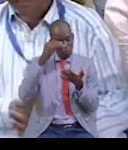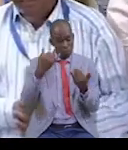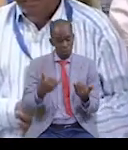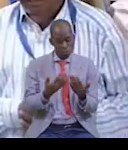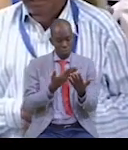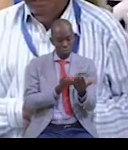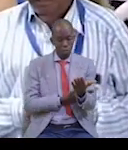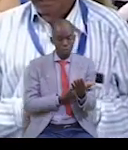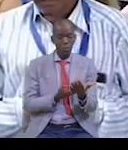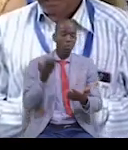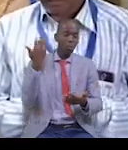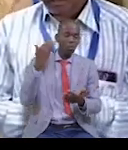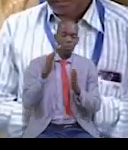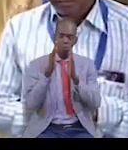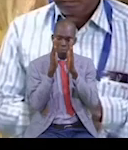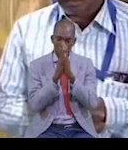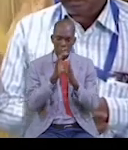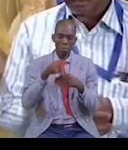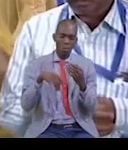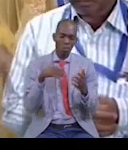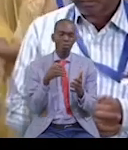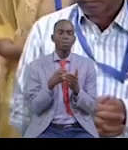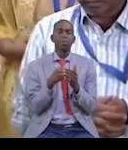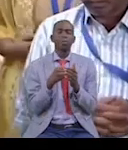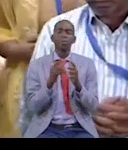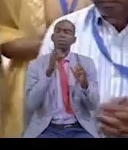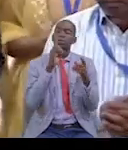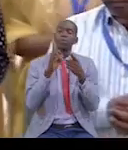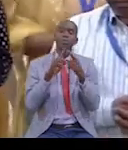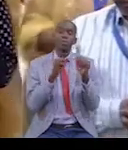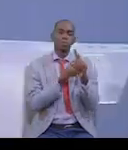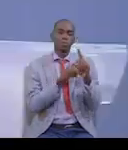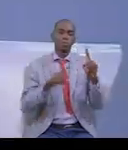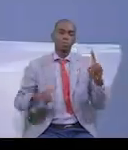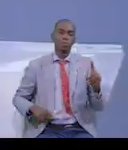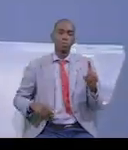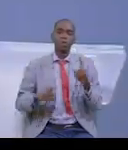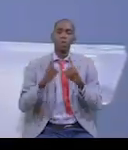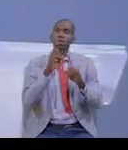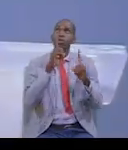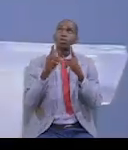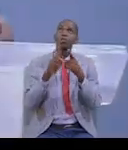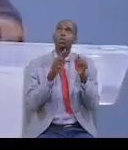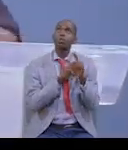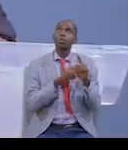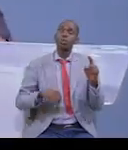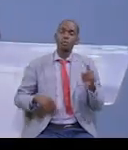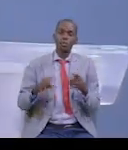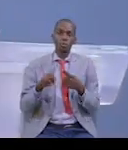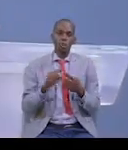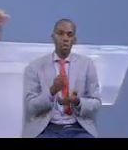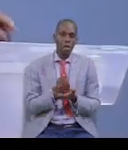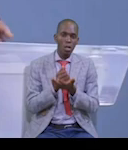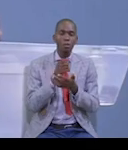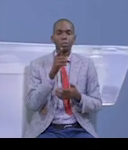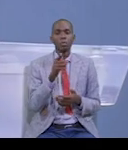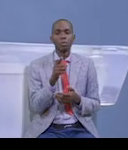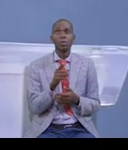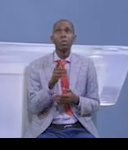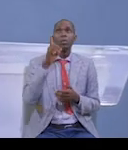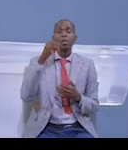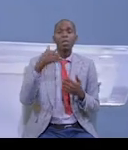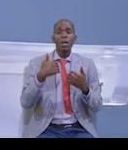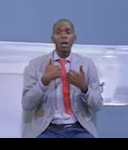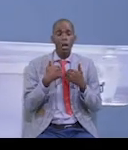ప్రార్థించండి. Pray. ప్రార్థించండి. Tell the Lord. ప్రభుతో చెప్పండి. Tell the Lord. ప్రభుతో చెప్పండి. He has prepared